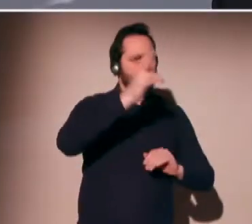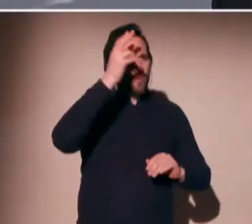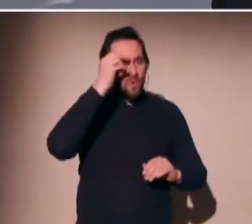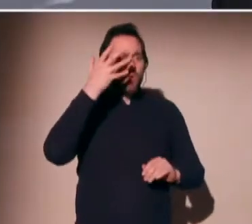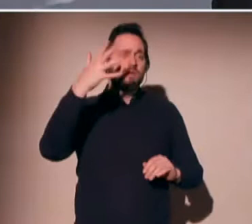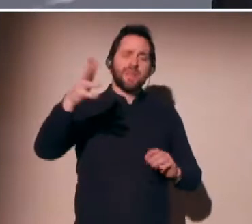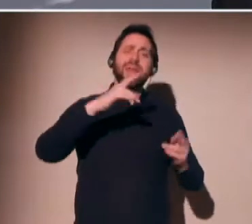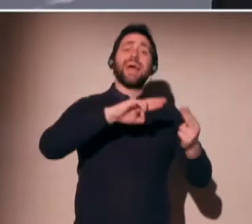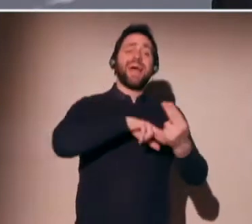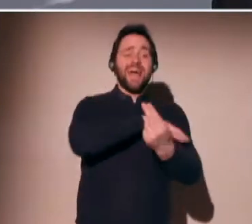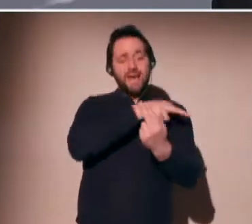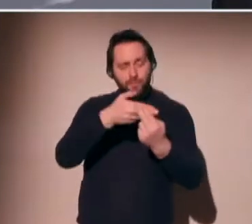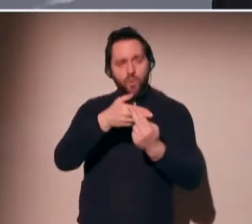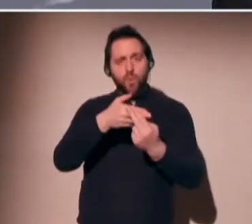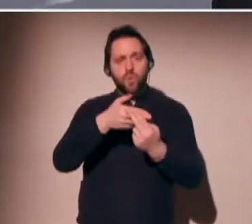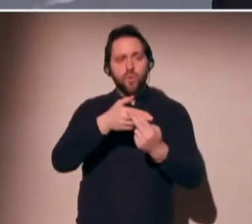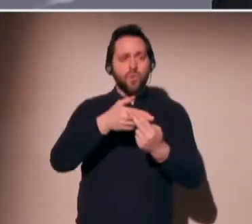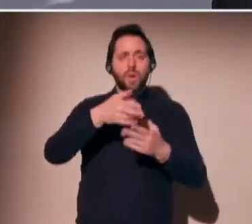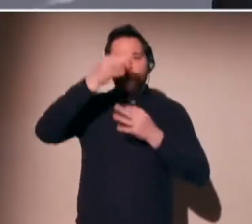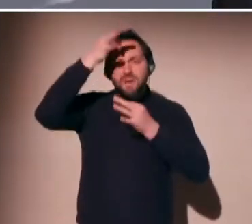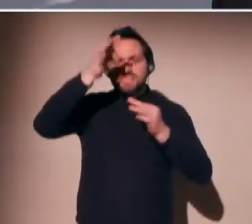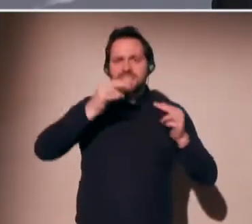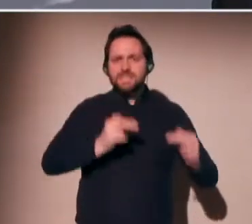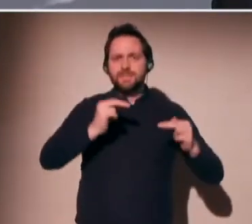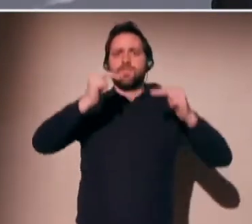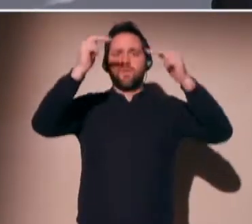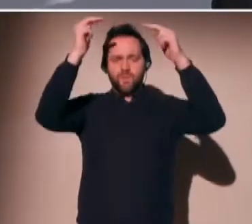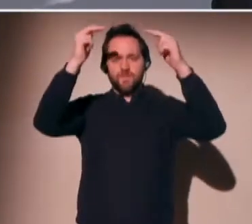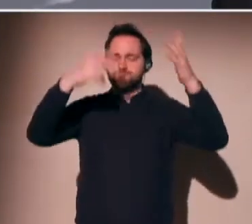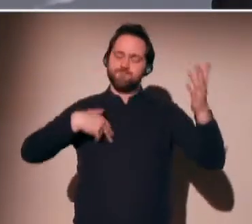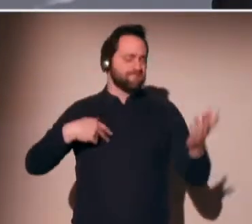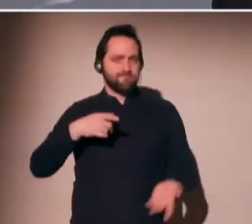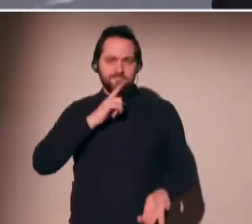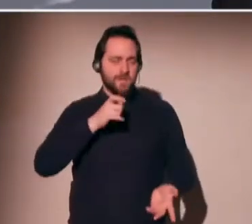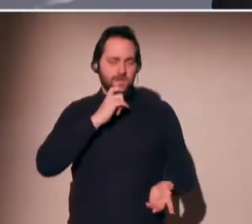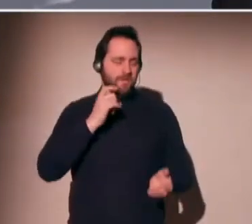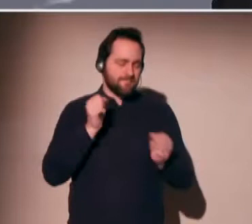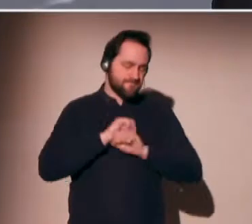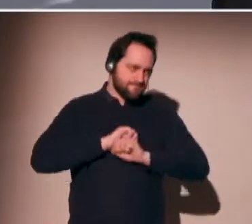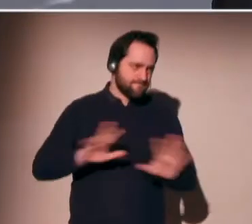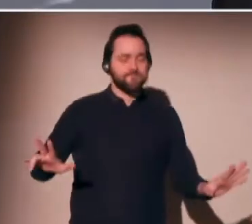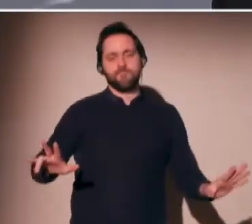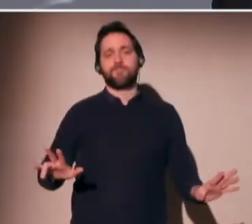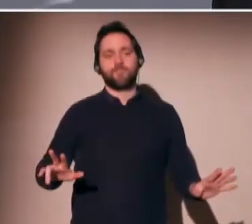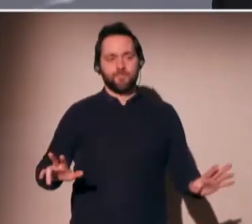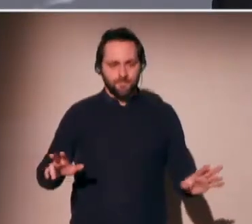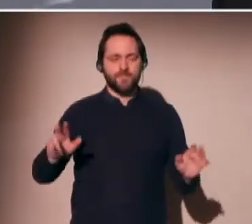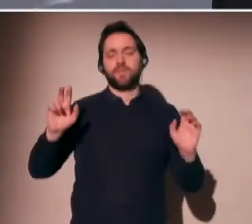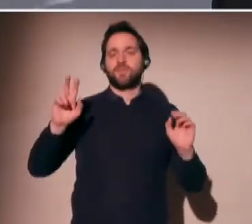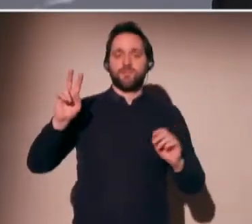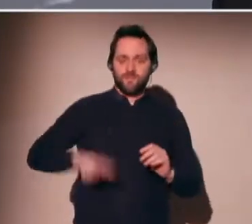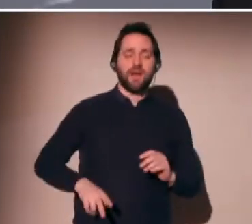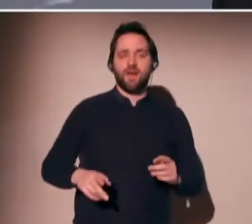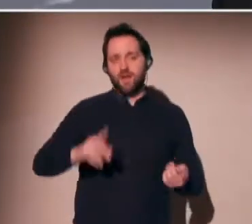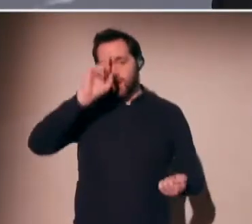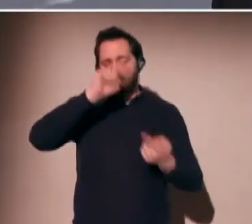algorithmes, la raison étant, encore une fois, qu'il y a énormément de variables. Et là, l'enjeu, ce n'est pas un enjeu de comprendre l'intelligence, mais c'est